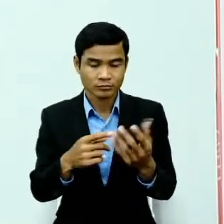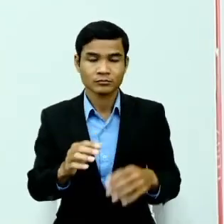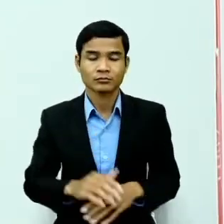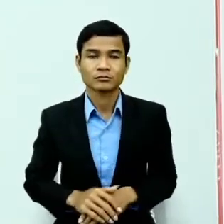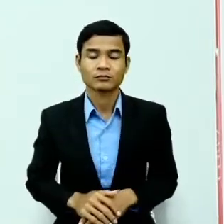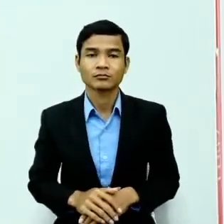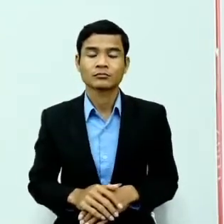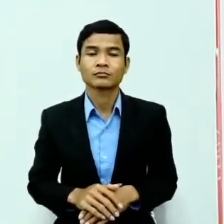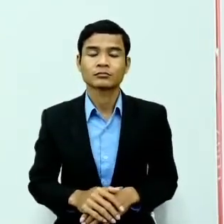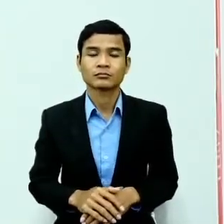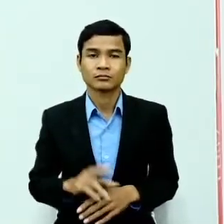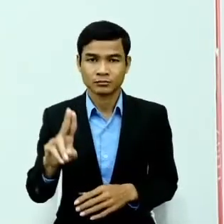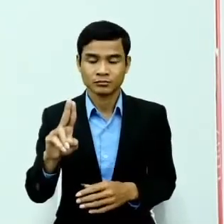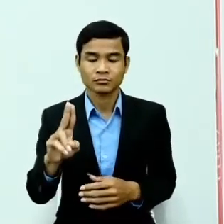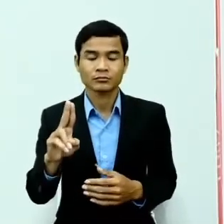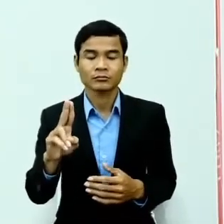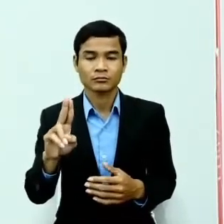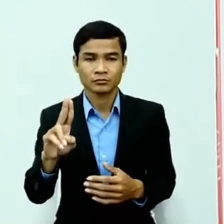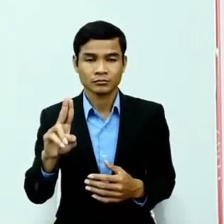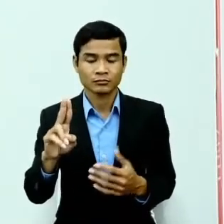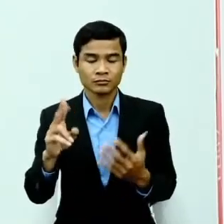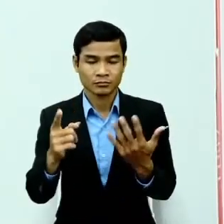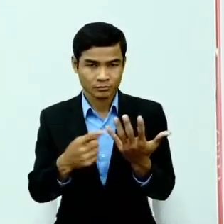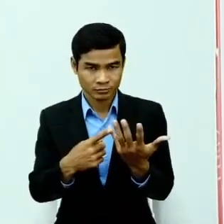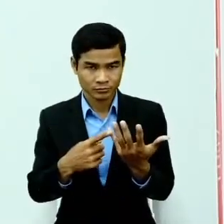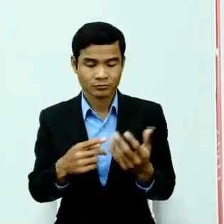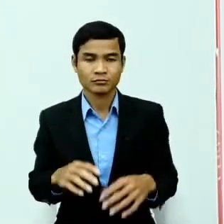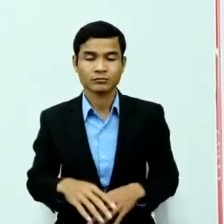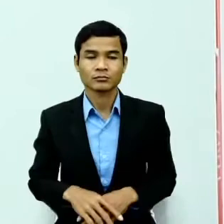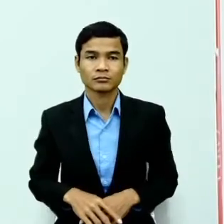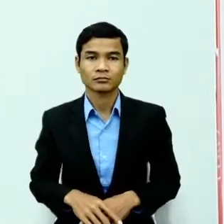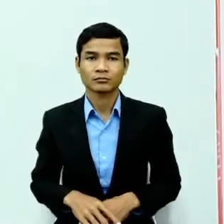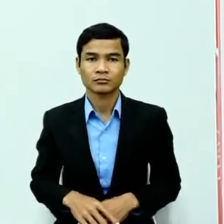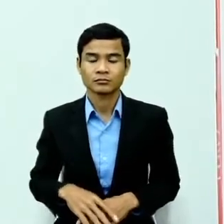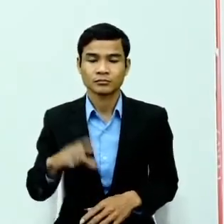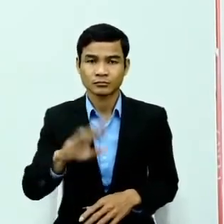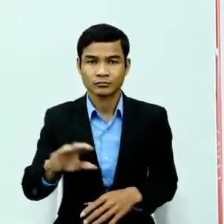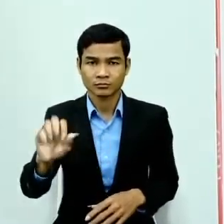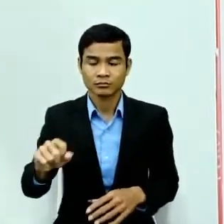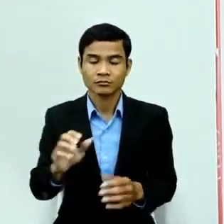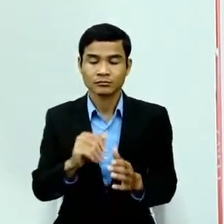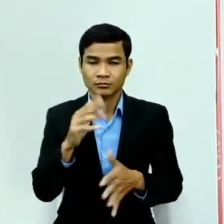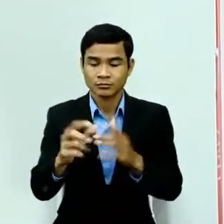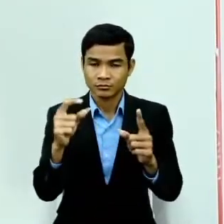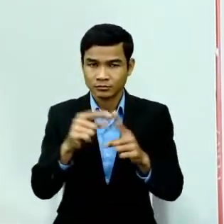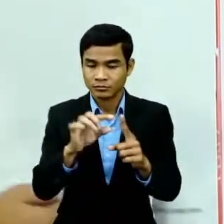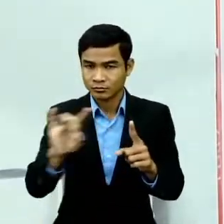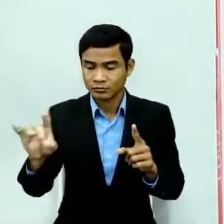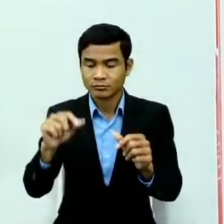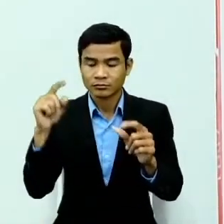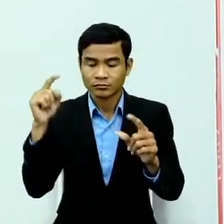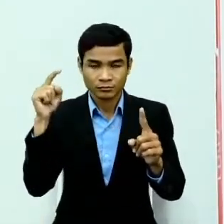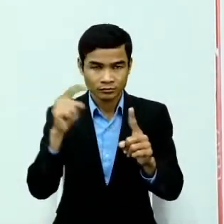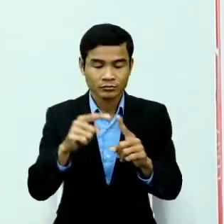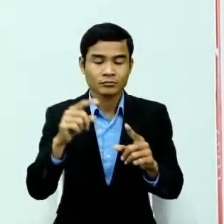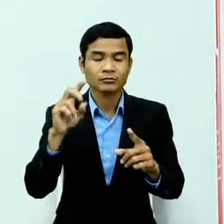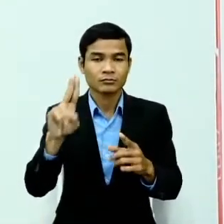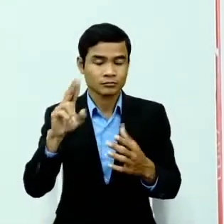ê ở ê chà con chập đam ăn chén bình to rồi hết đó